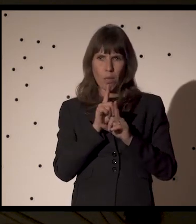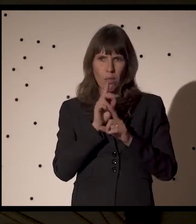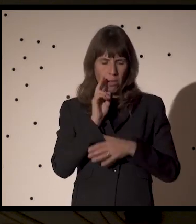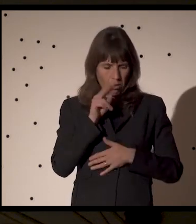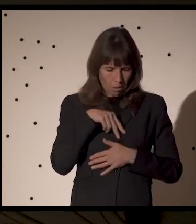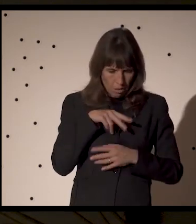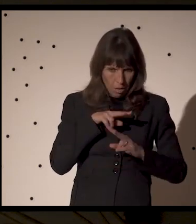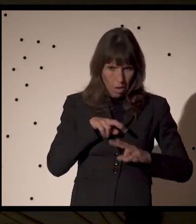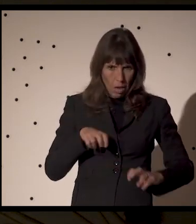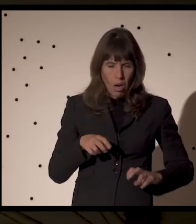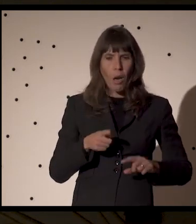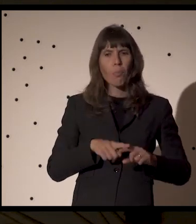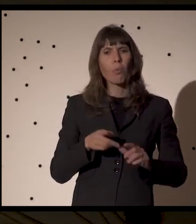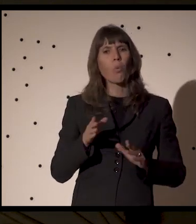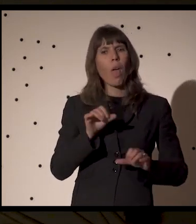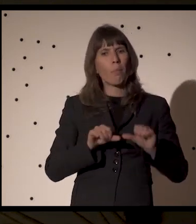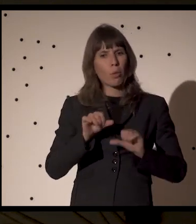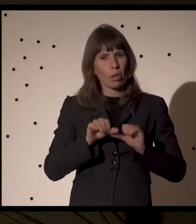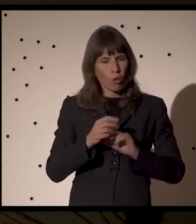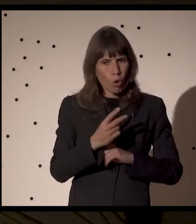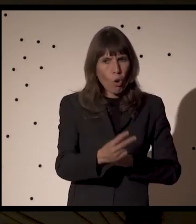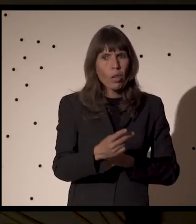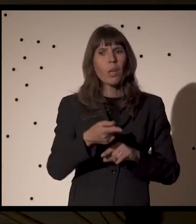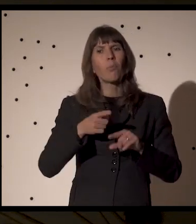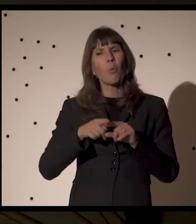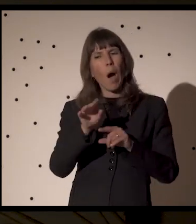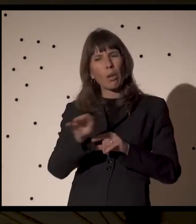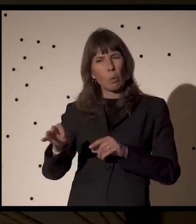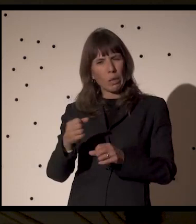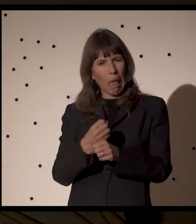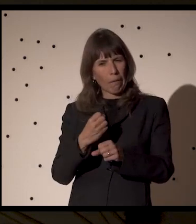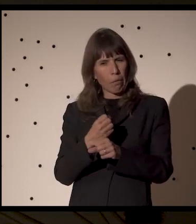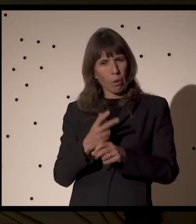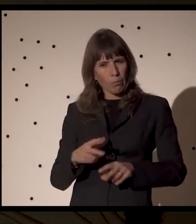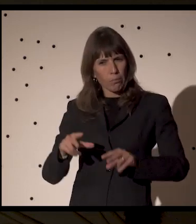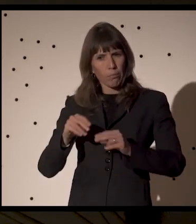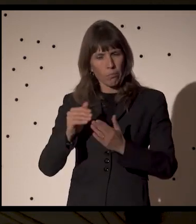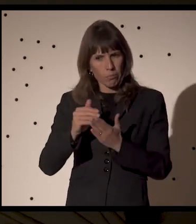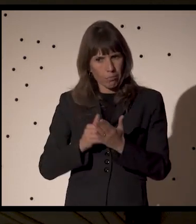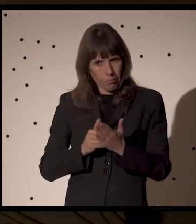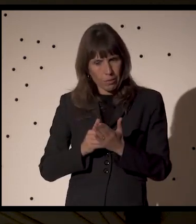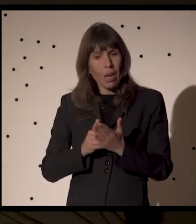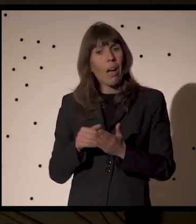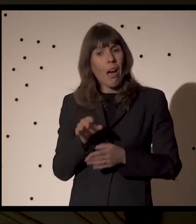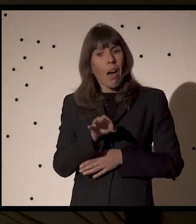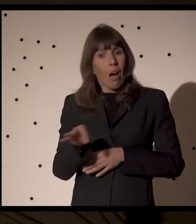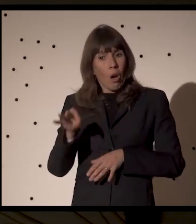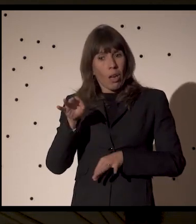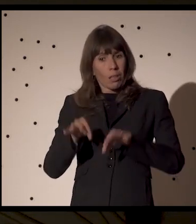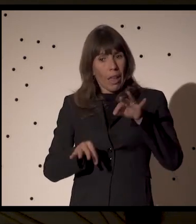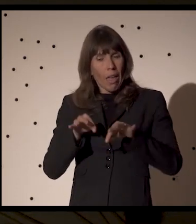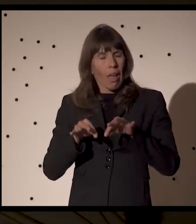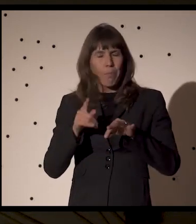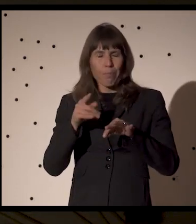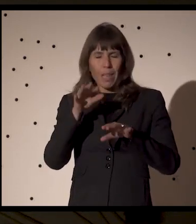al restaging di due lavori che sono stati immaginati per non andare in tournée al fine di evitare